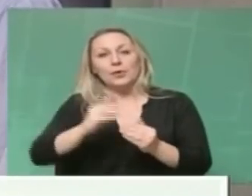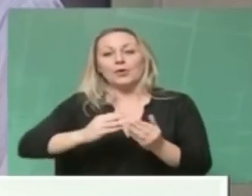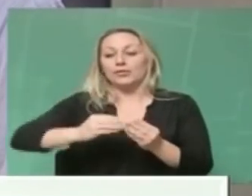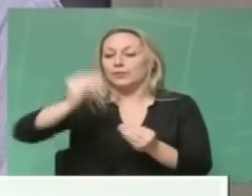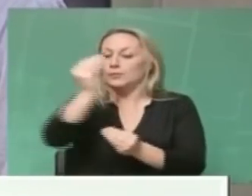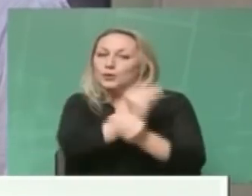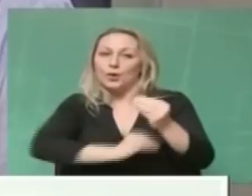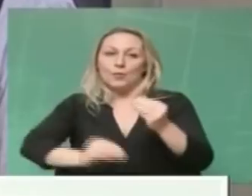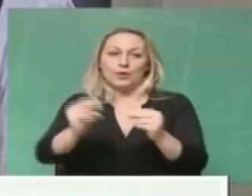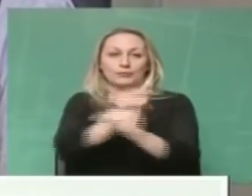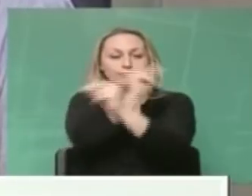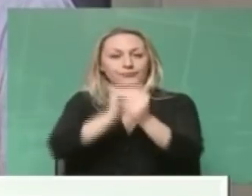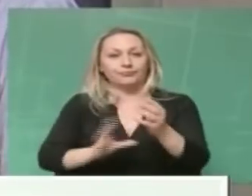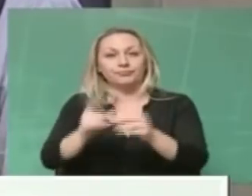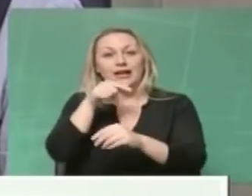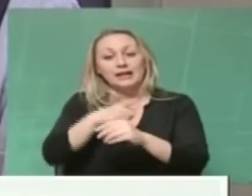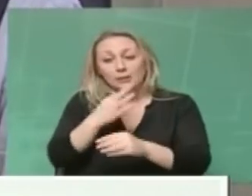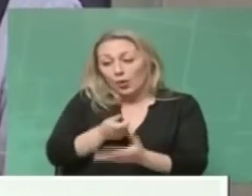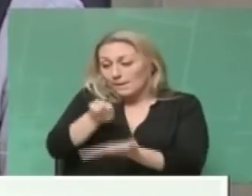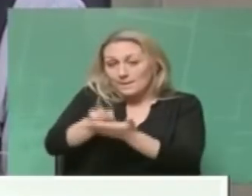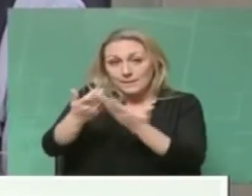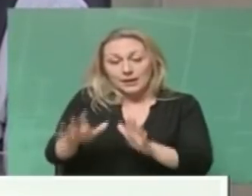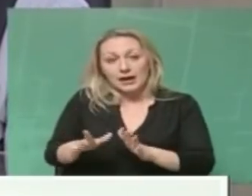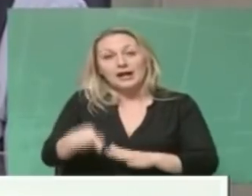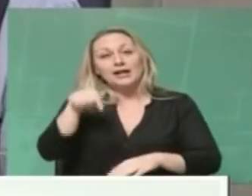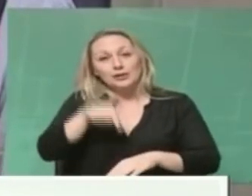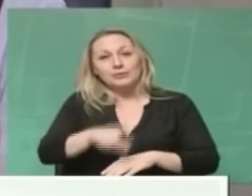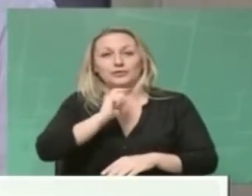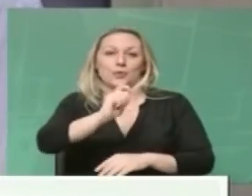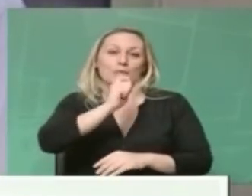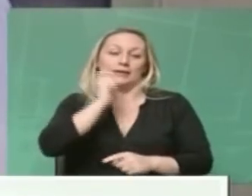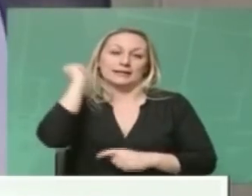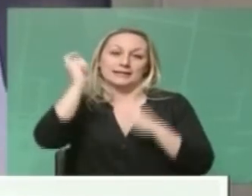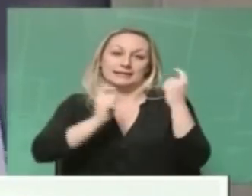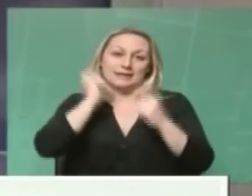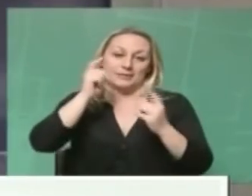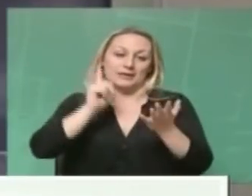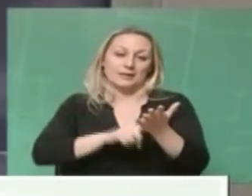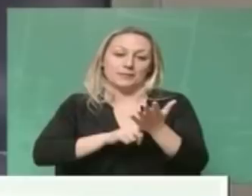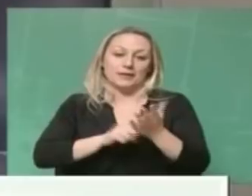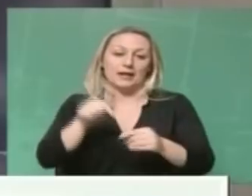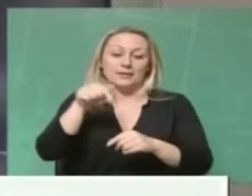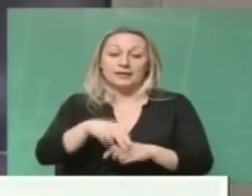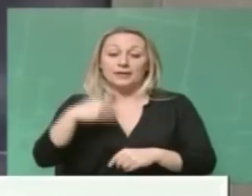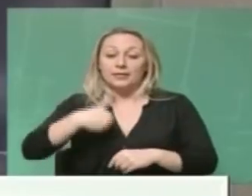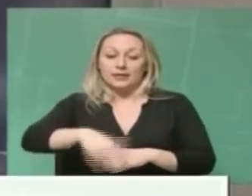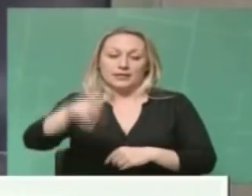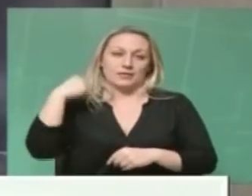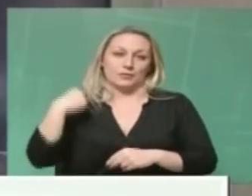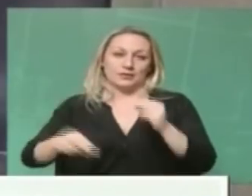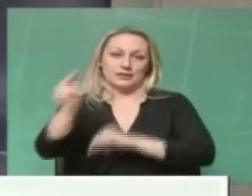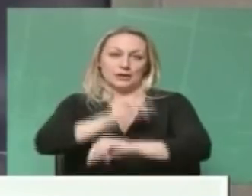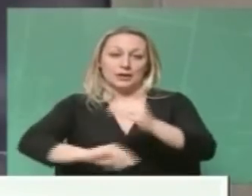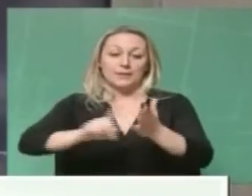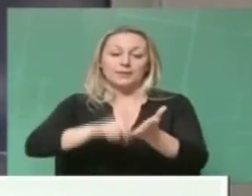ποιοτικότερες, υπηρεσίες οι οποίες είναι πληρωμένες. Αυτό νομίζουμε είναι και το πολιτικό διακύβευμα το οποίο υπάρχει στους Δήμους και για τις δημοτικές εκλογές. Και αυτά είναι και τα